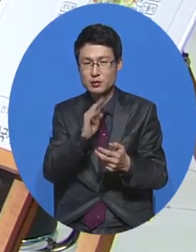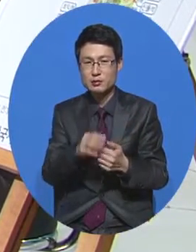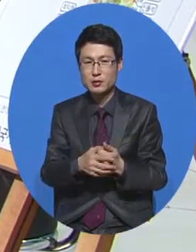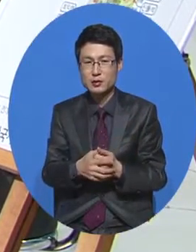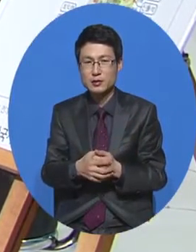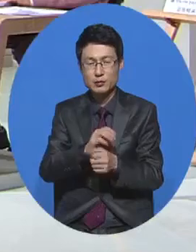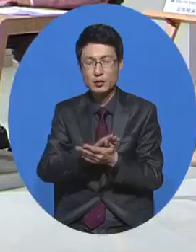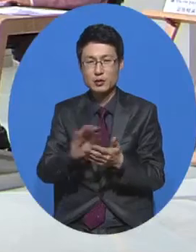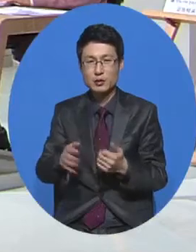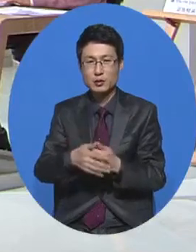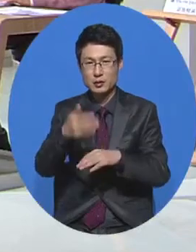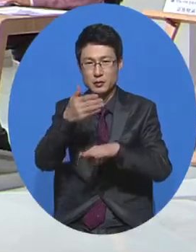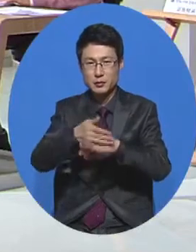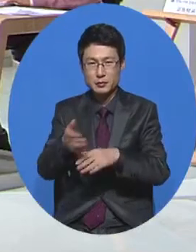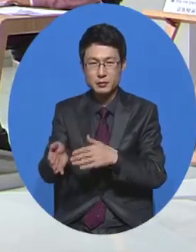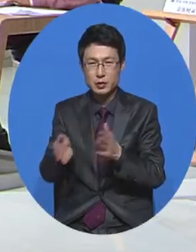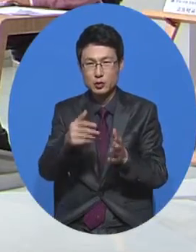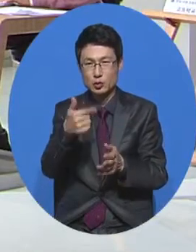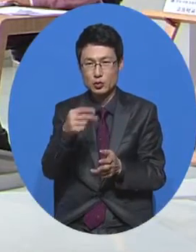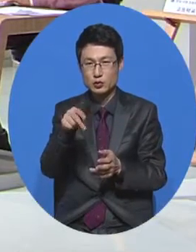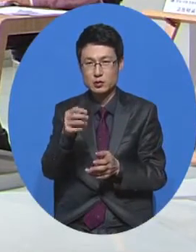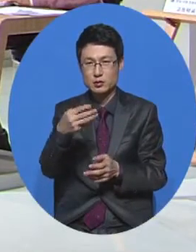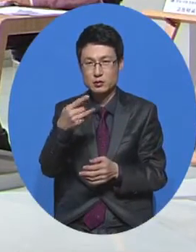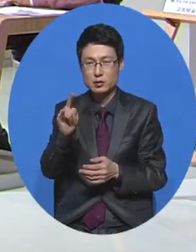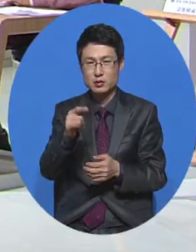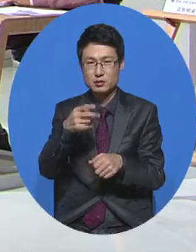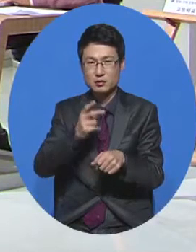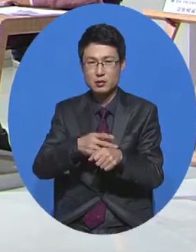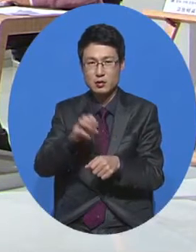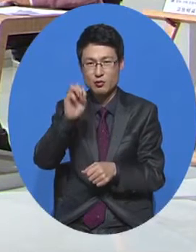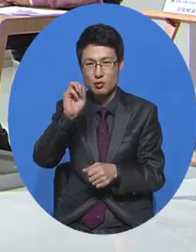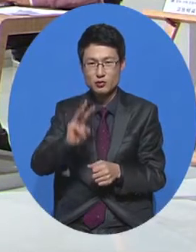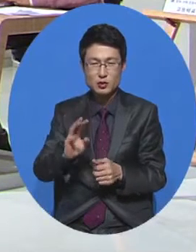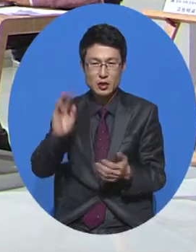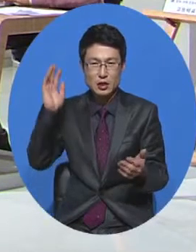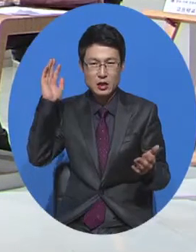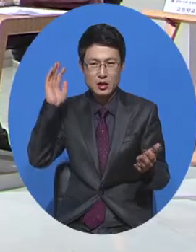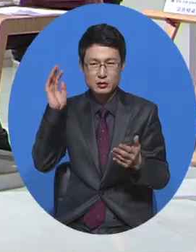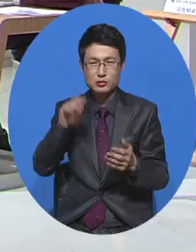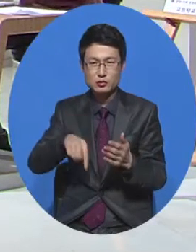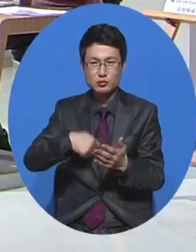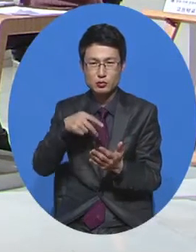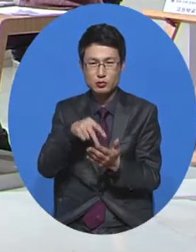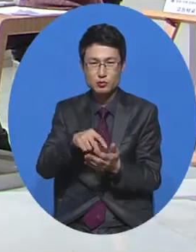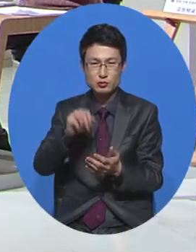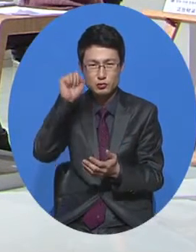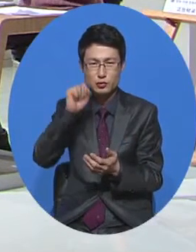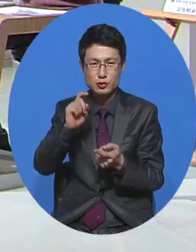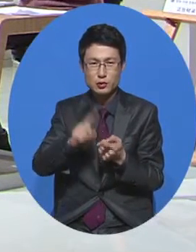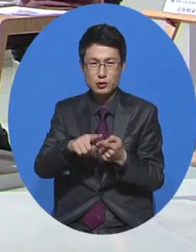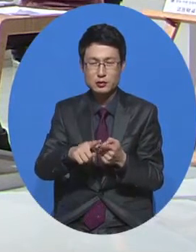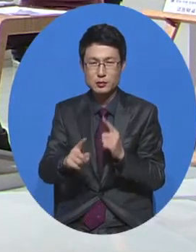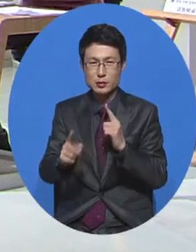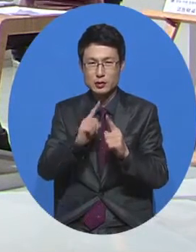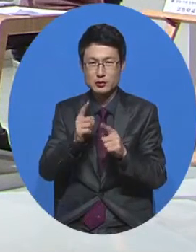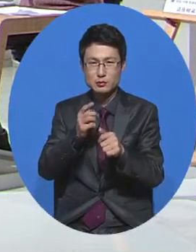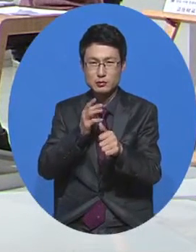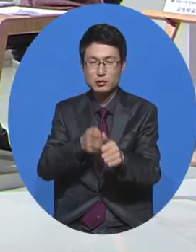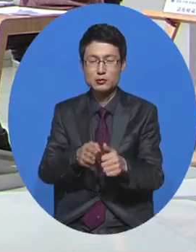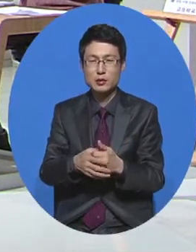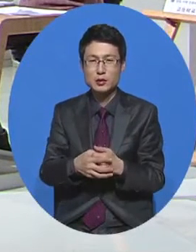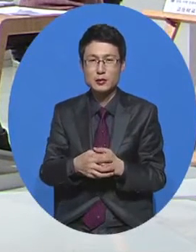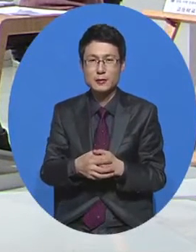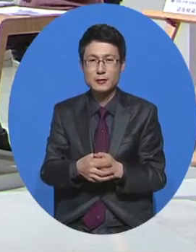주시구요 4 그 노성 태의 생긴 그 광주 학생 독립운동 관련 되서도 또 해주실 말씀이 많으실 것